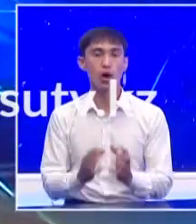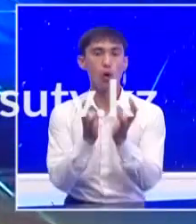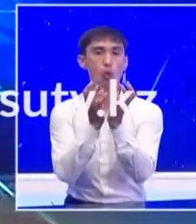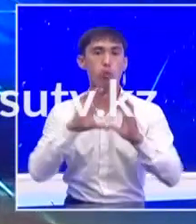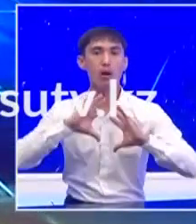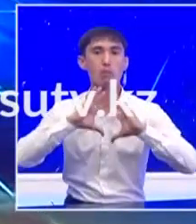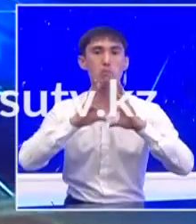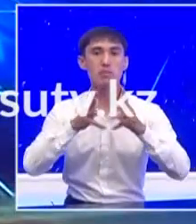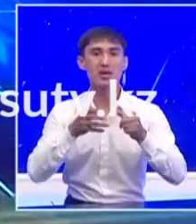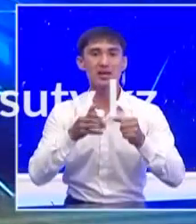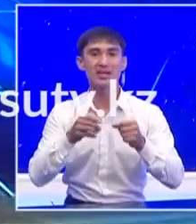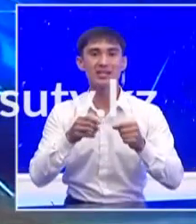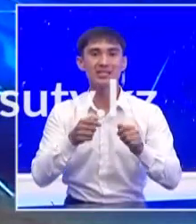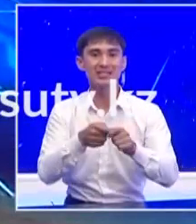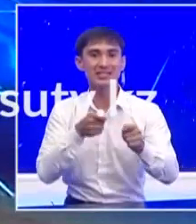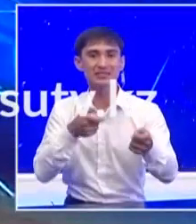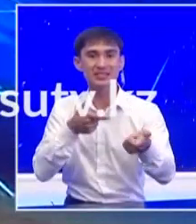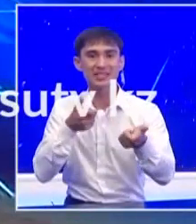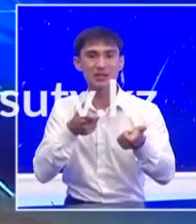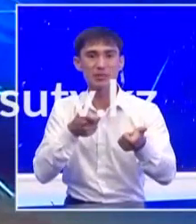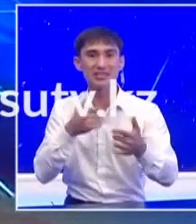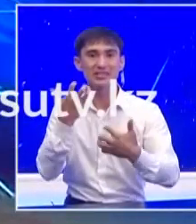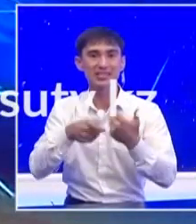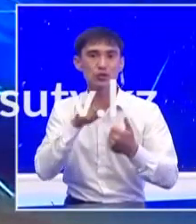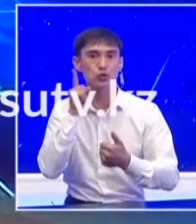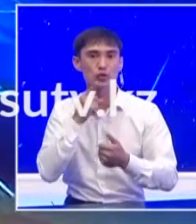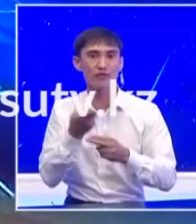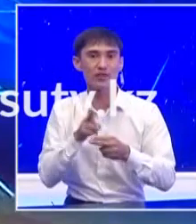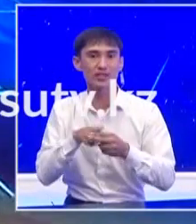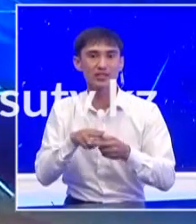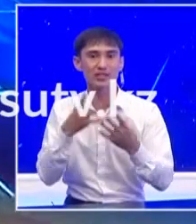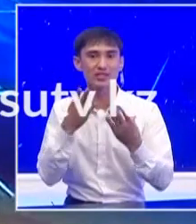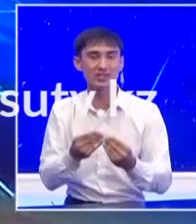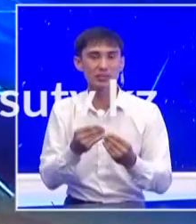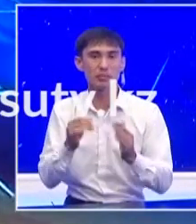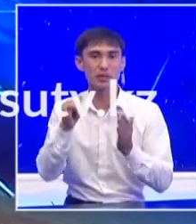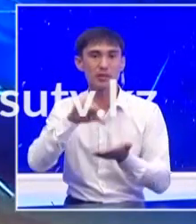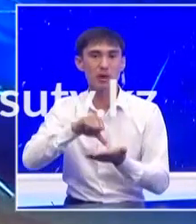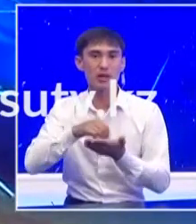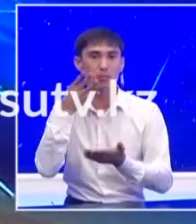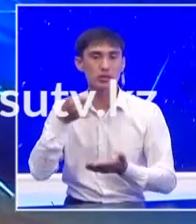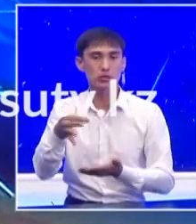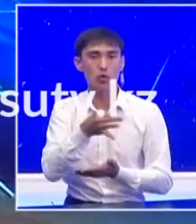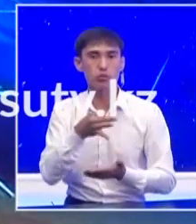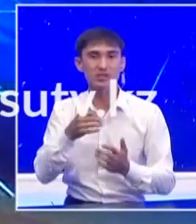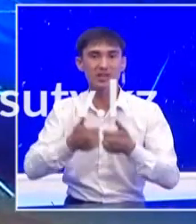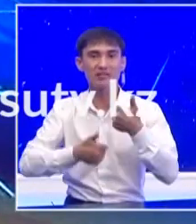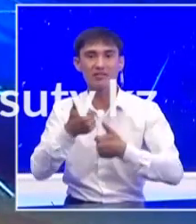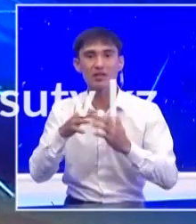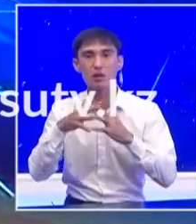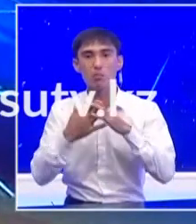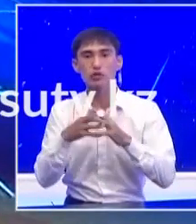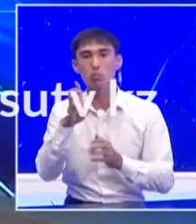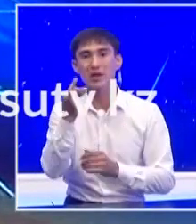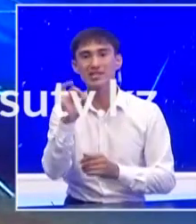Кубок мира по стендовой стрельбе среди юниоров в эти дни принимает Алматинская область. Соревнования проходят в поселке Байсерке,